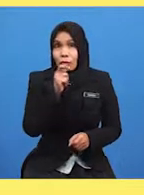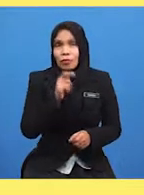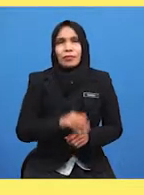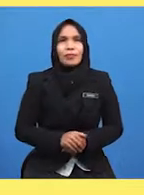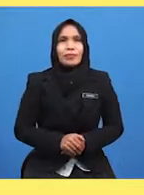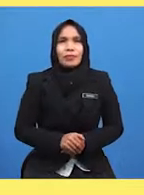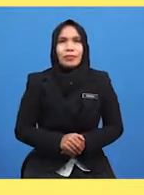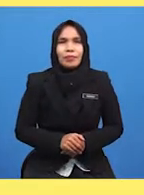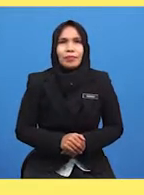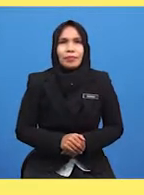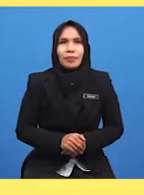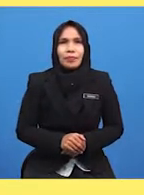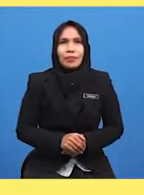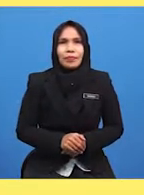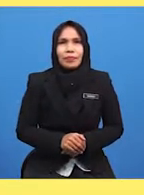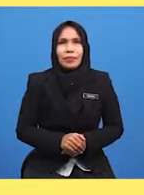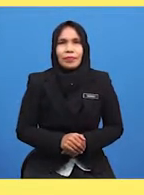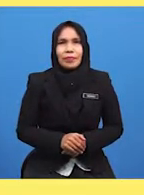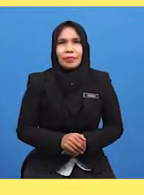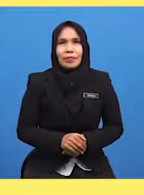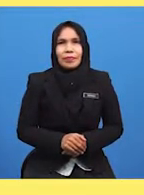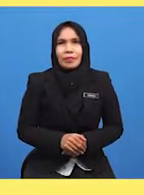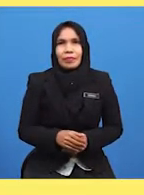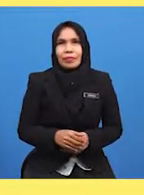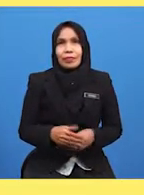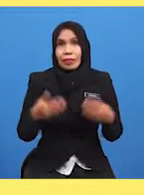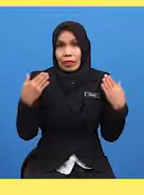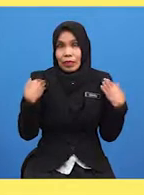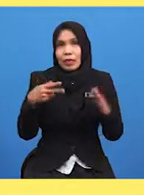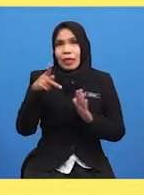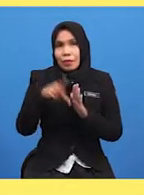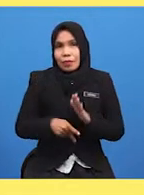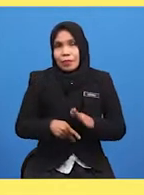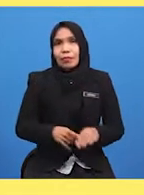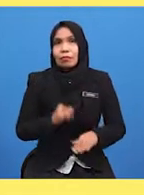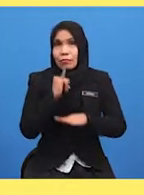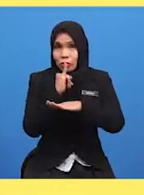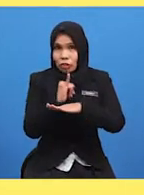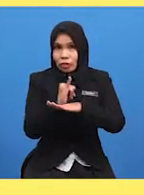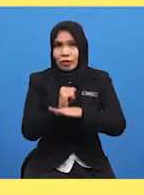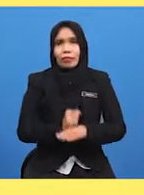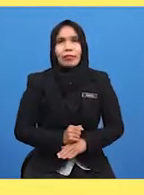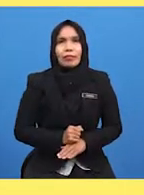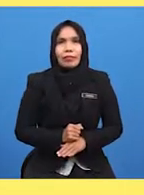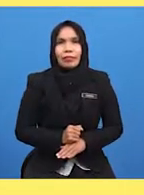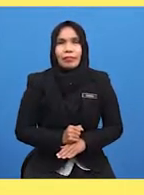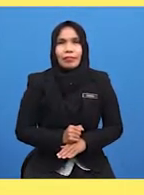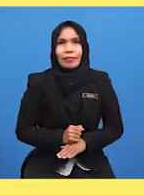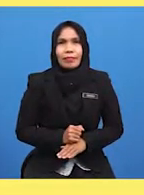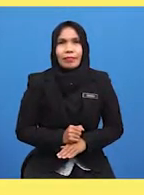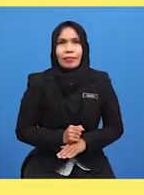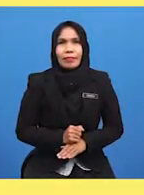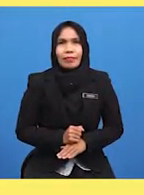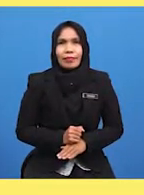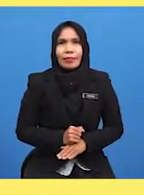Pahang melalui perjanjian British paham 1887 yang ditandatangani pada 8 okt 1887